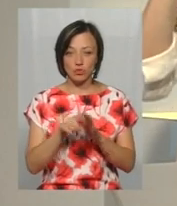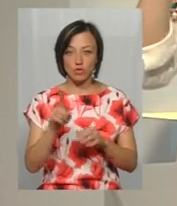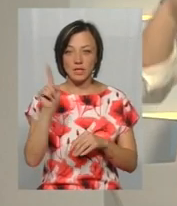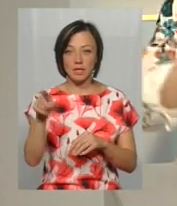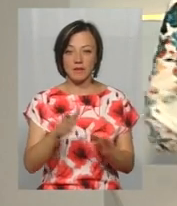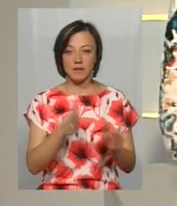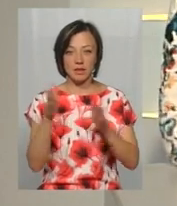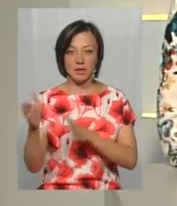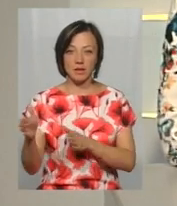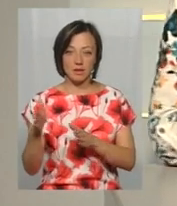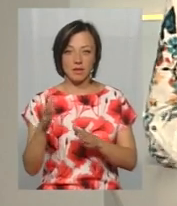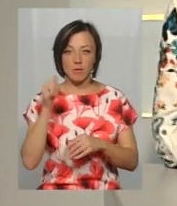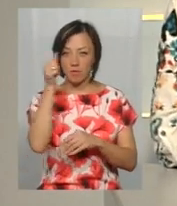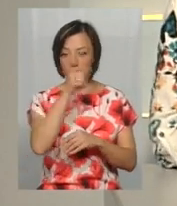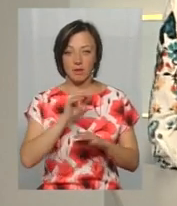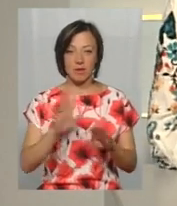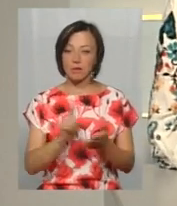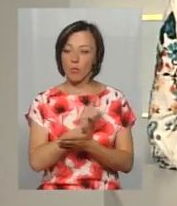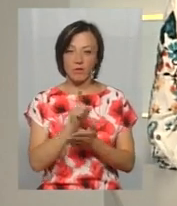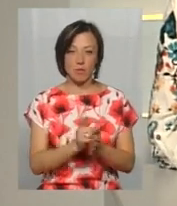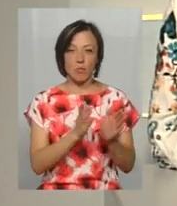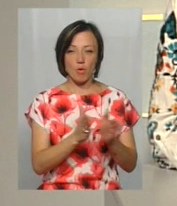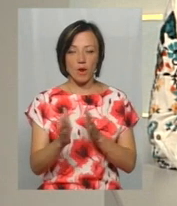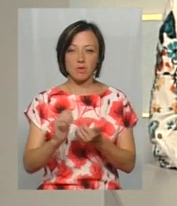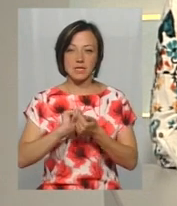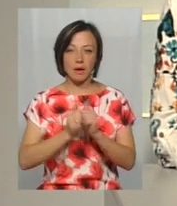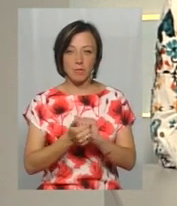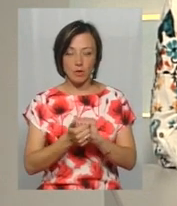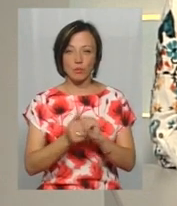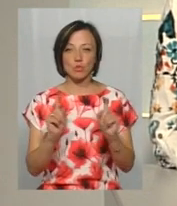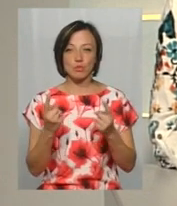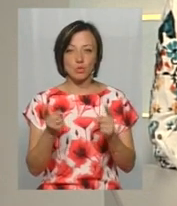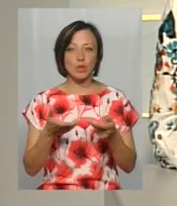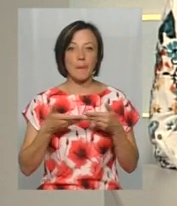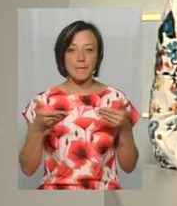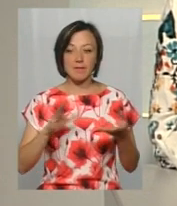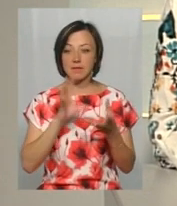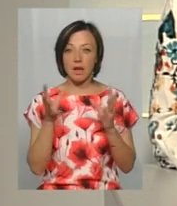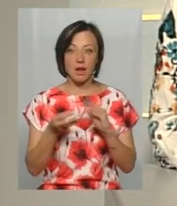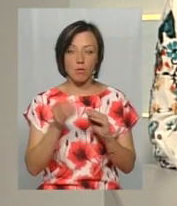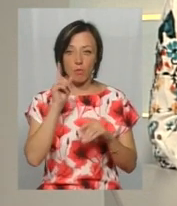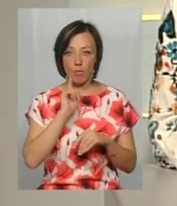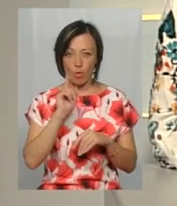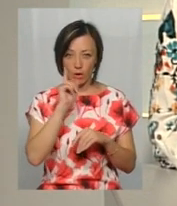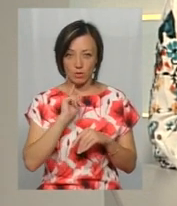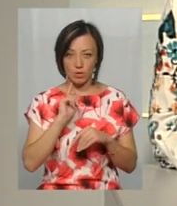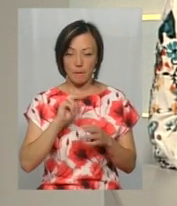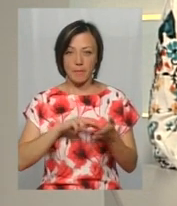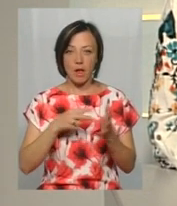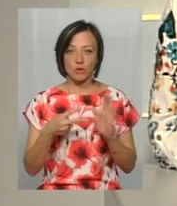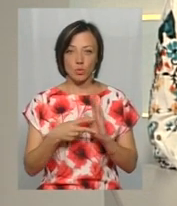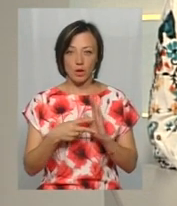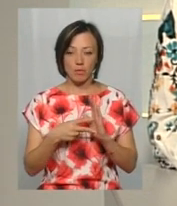ті відкладаються вже на багато років? Ні, це в обов'язковому порядку ми замінюємо, тому що ми взагалі поки що